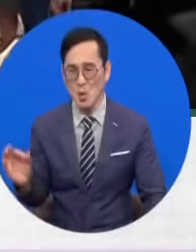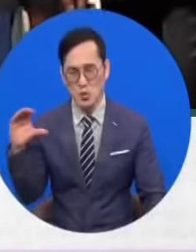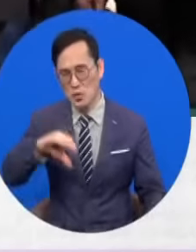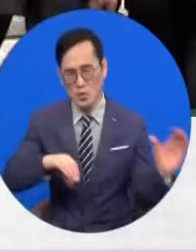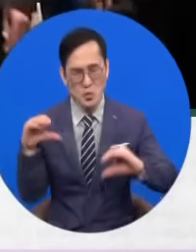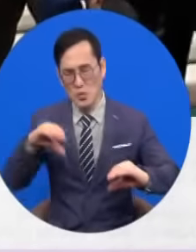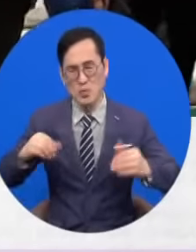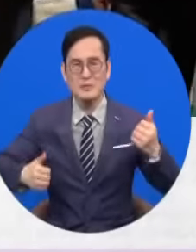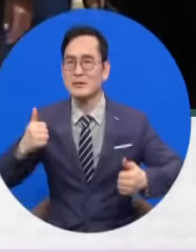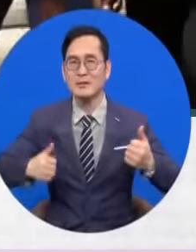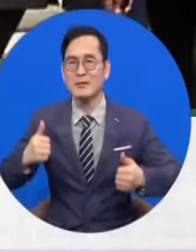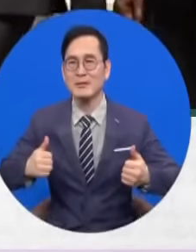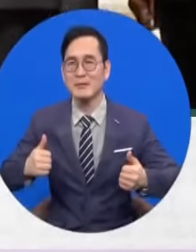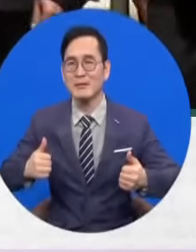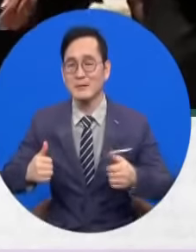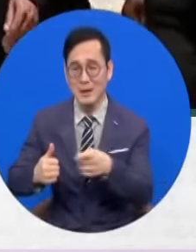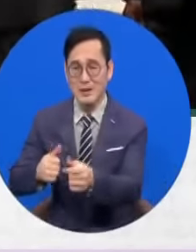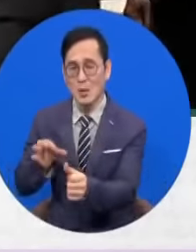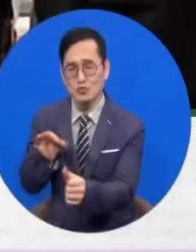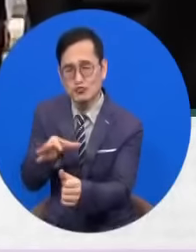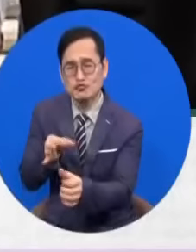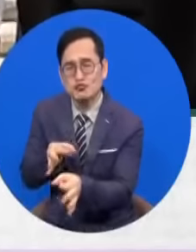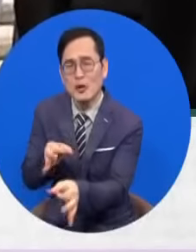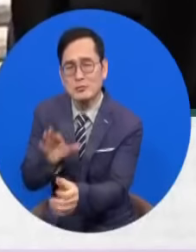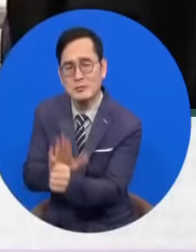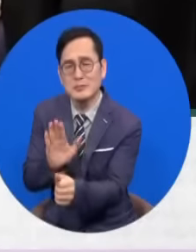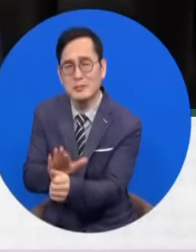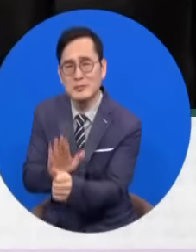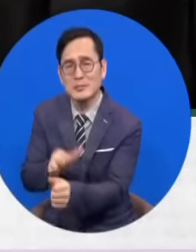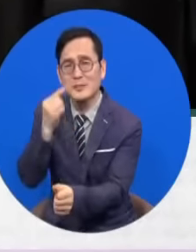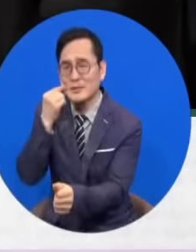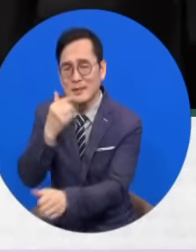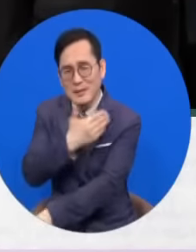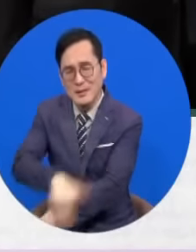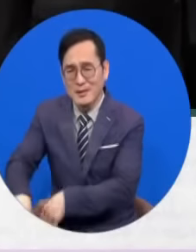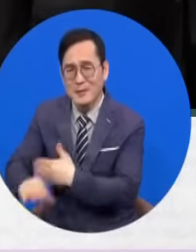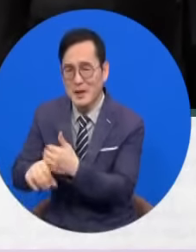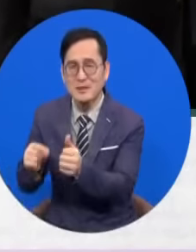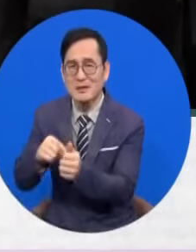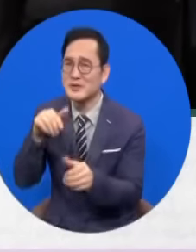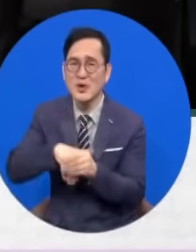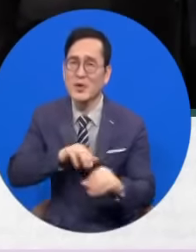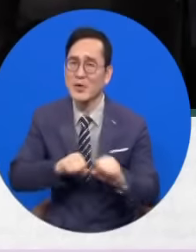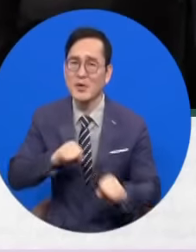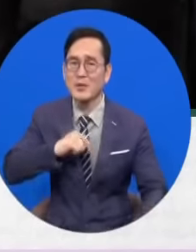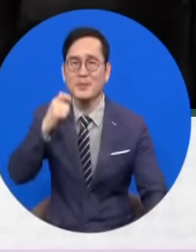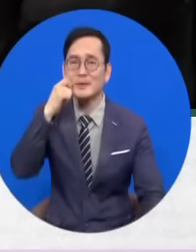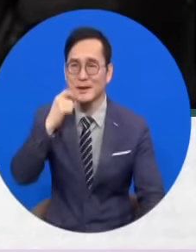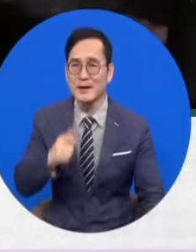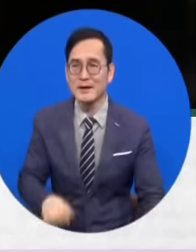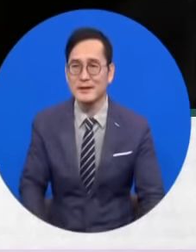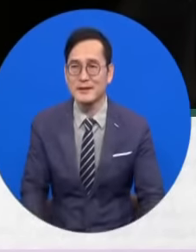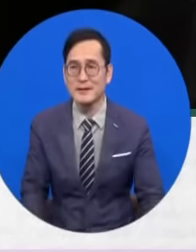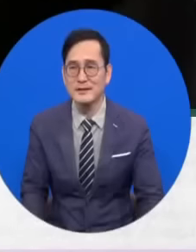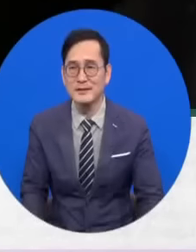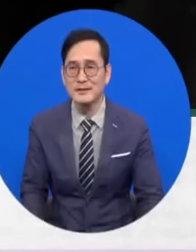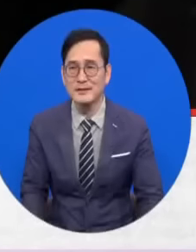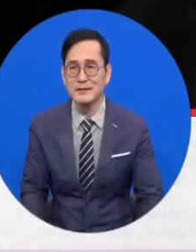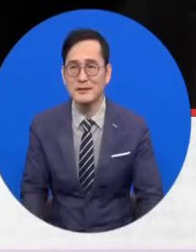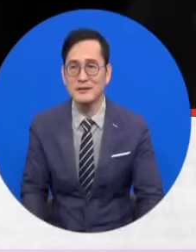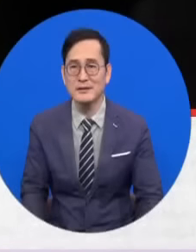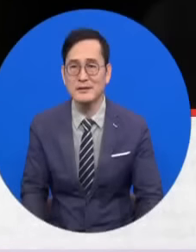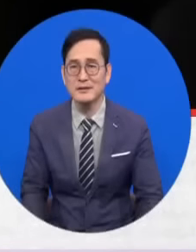싸움인데 물주이 빠진다 더 이상 돈을 못 주겠다 하면은 선거를 칠 수가 없습니다 그런 상태에서 지금 미국 정치의 영향력 미치는